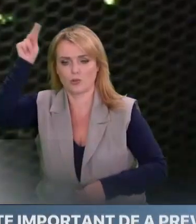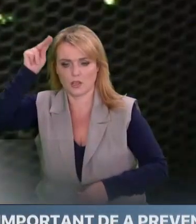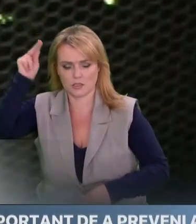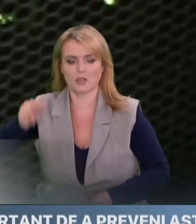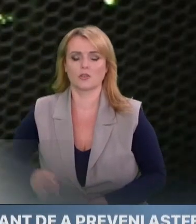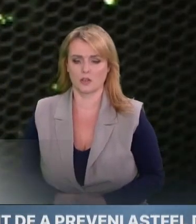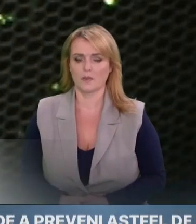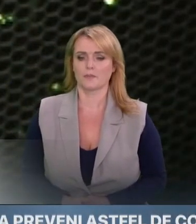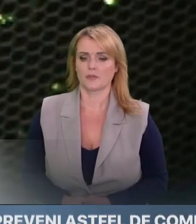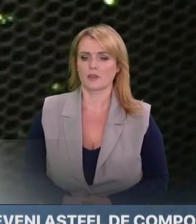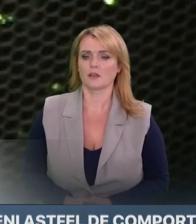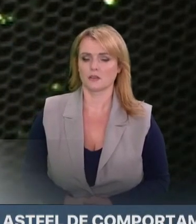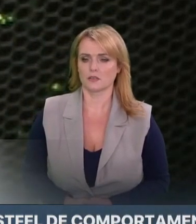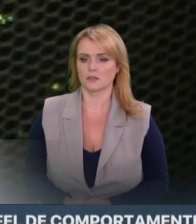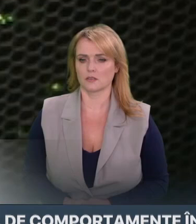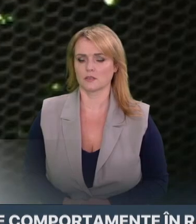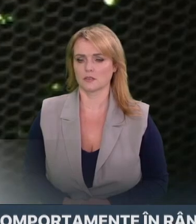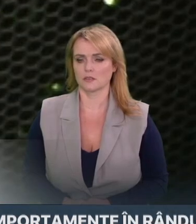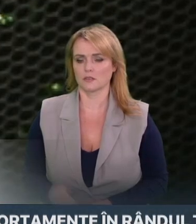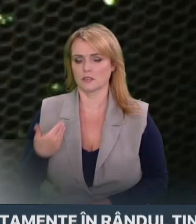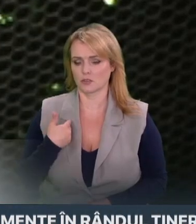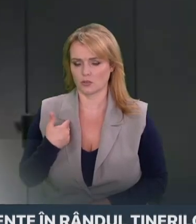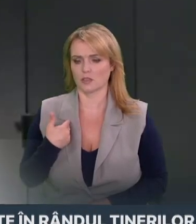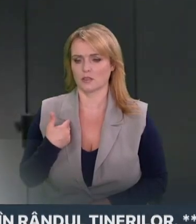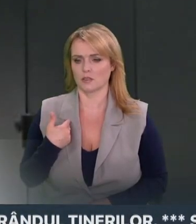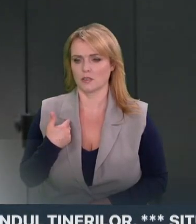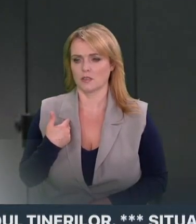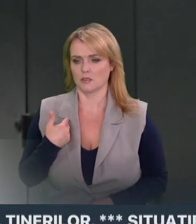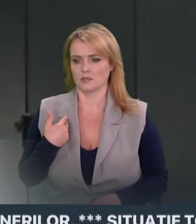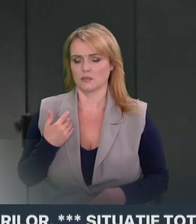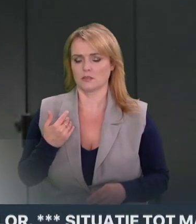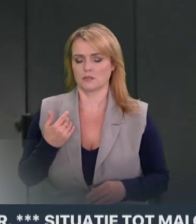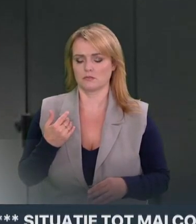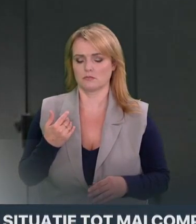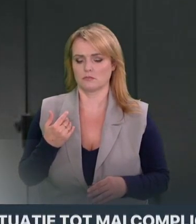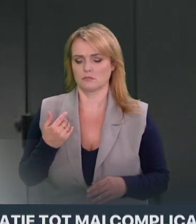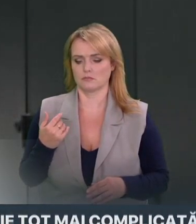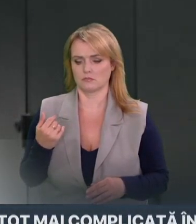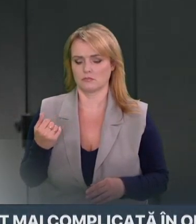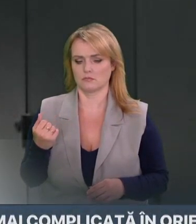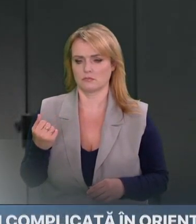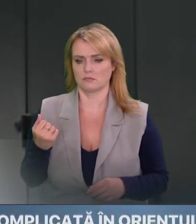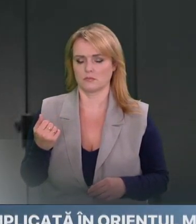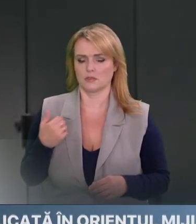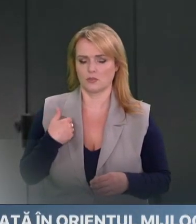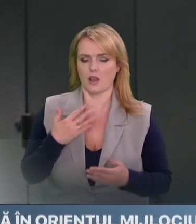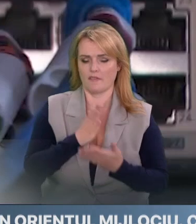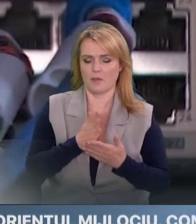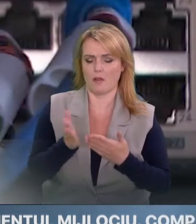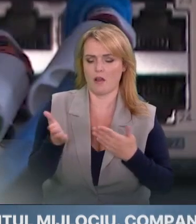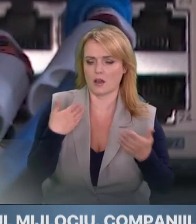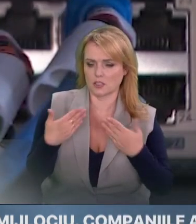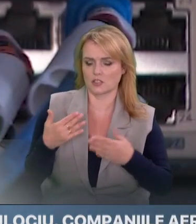sine stătător. Exact ca și în cazul nostru, noi am mers pe fortificarea, deci, să zic eu, a relațiilor cu